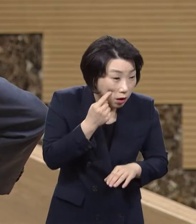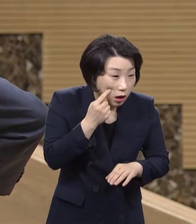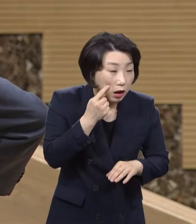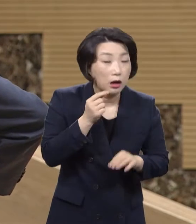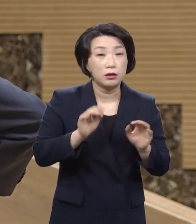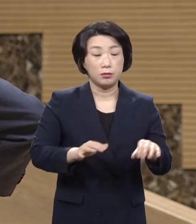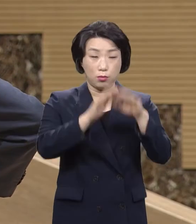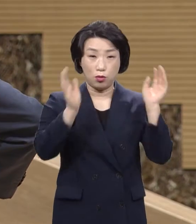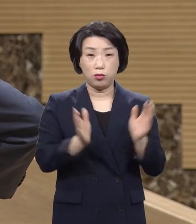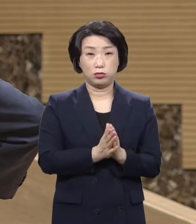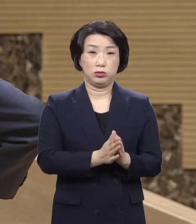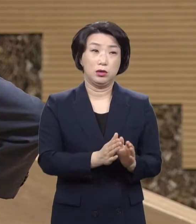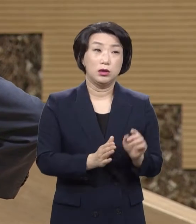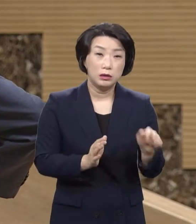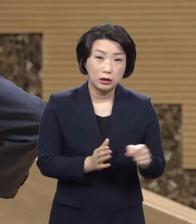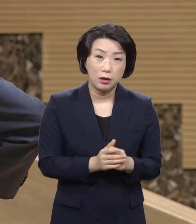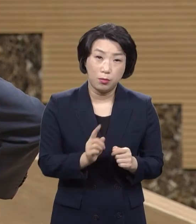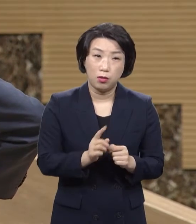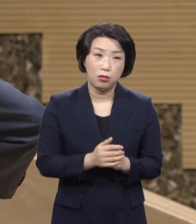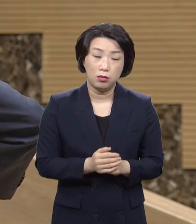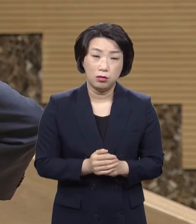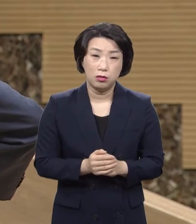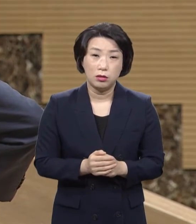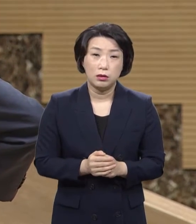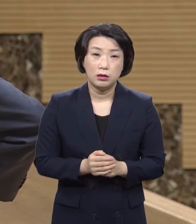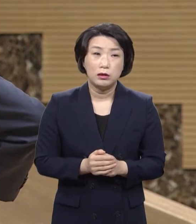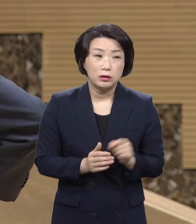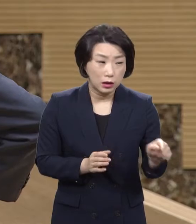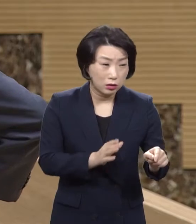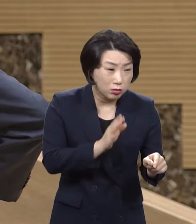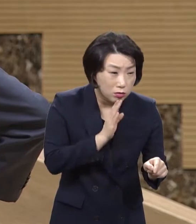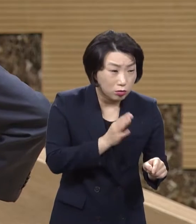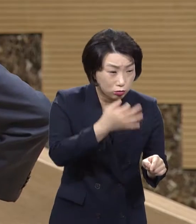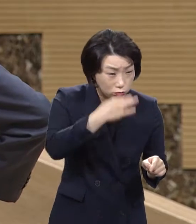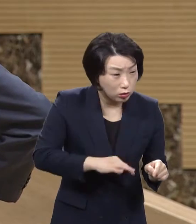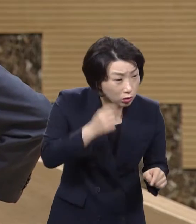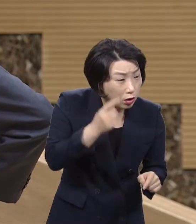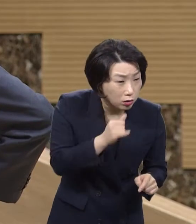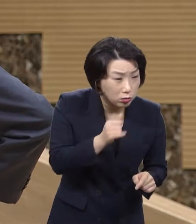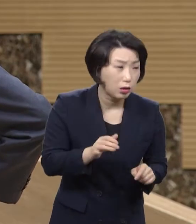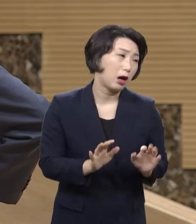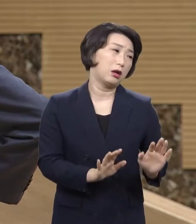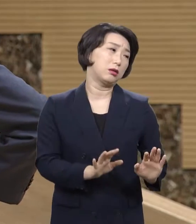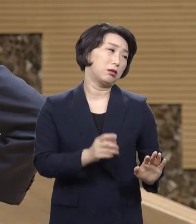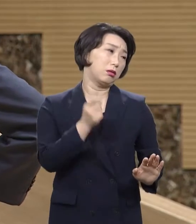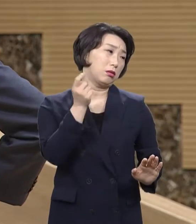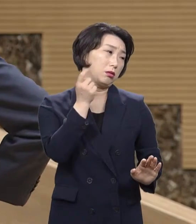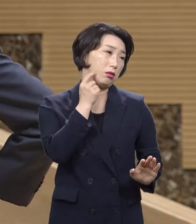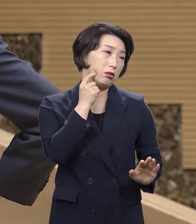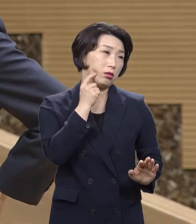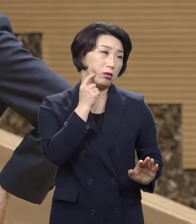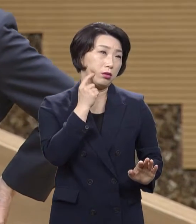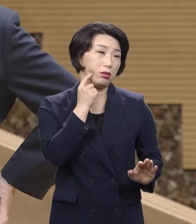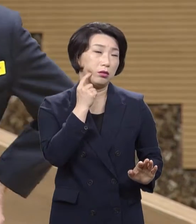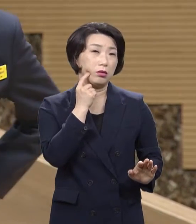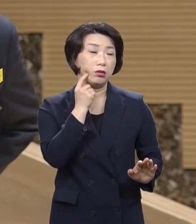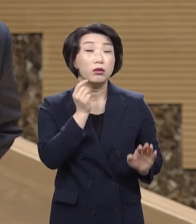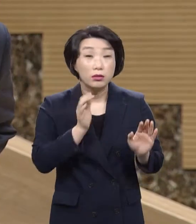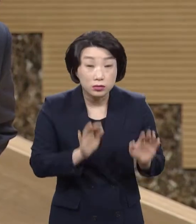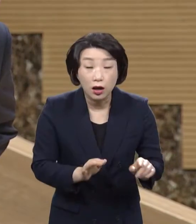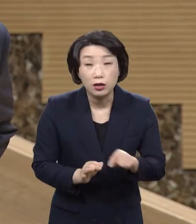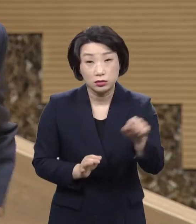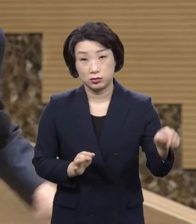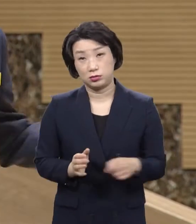다 진짜고 참이여 유익인 줄 알았더니 거짓된 것들이다 이 말이오. 그래서